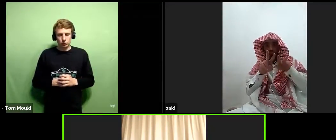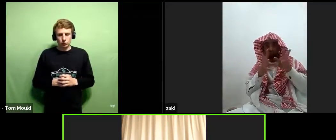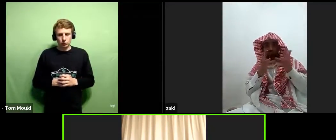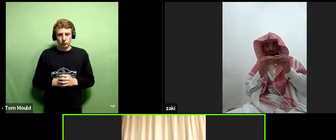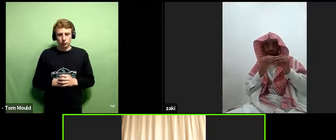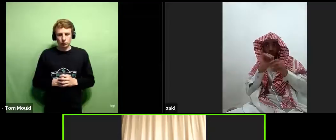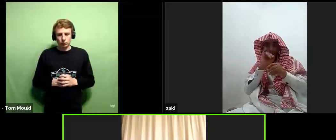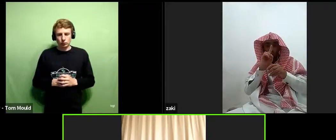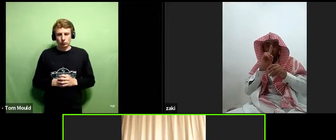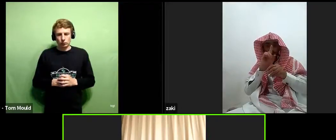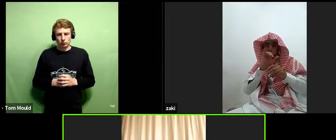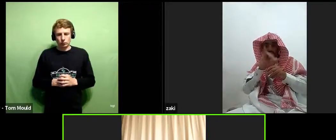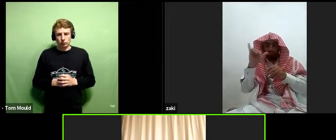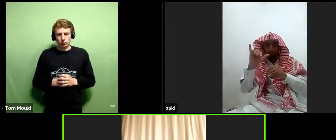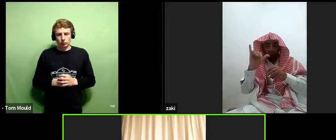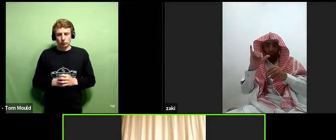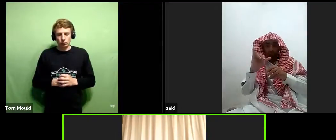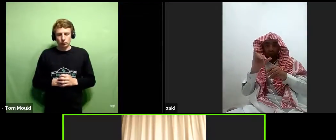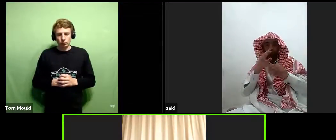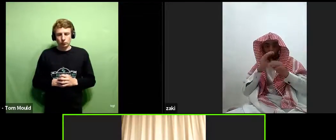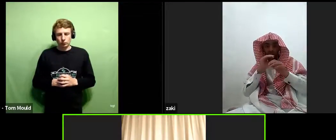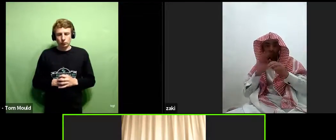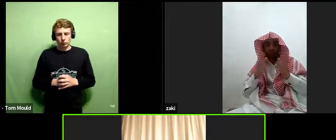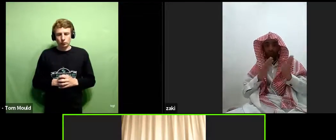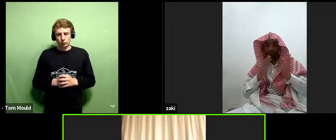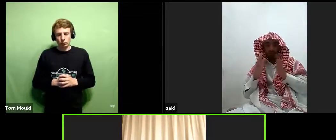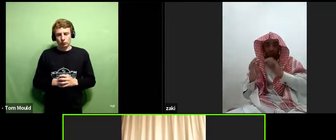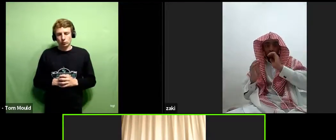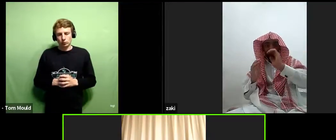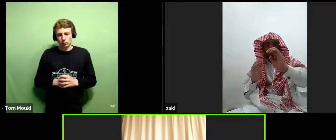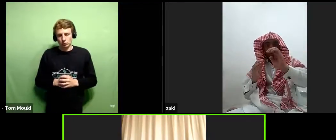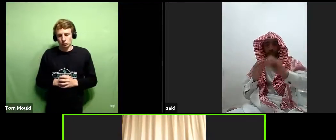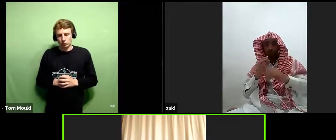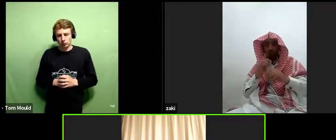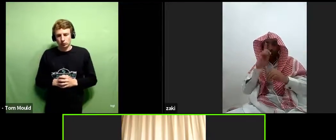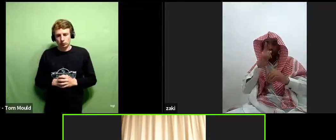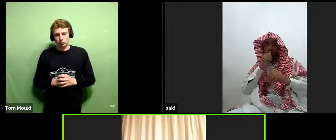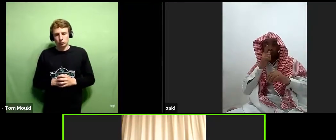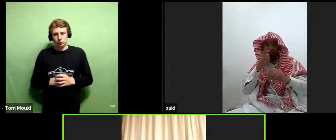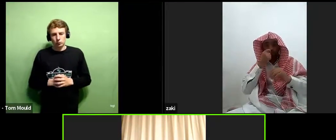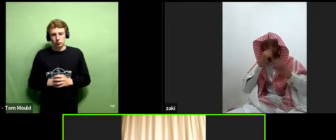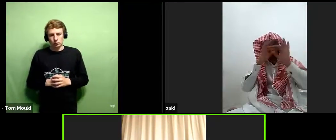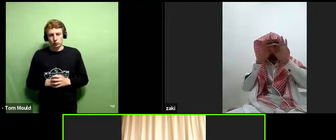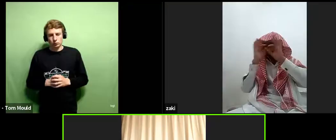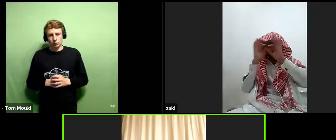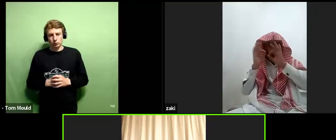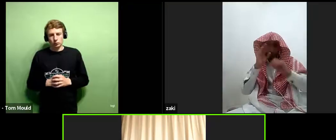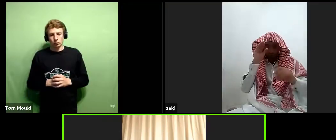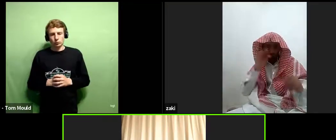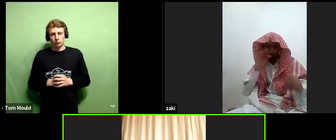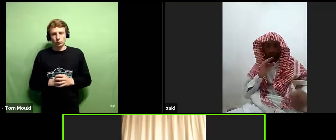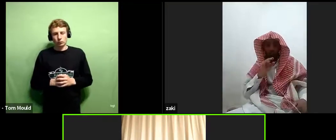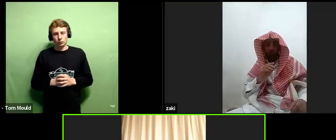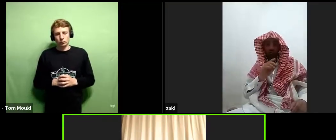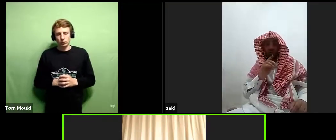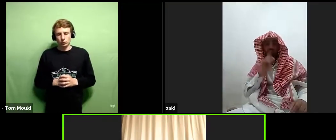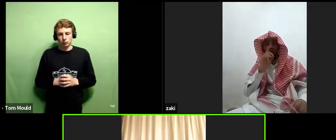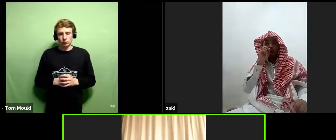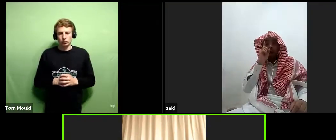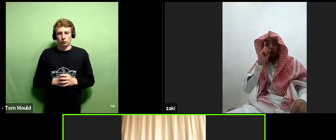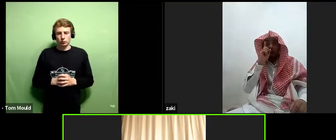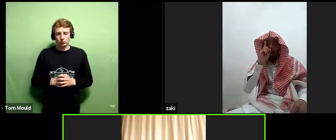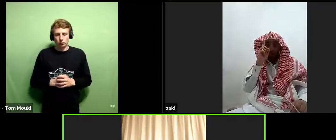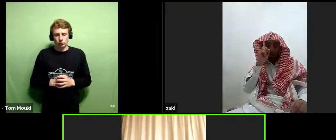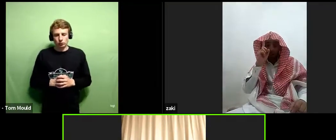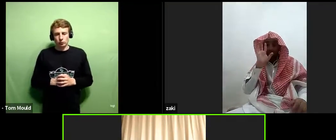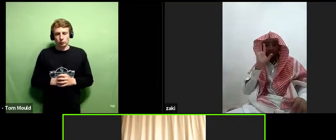الجواب الله عز وجل يقول في كتابه العزيز لا يكلف الله نفسا إلا وسعها،